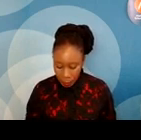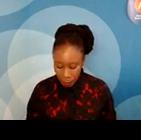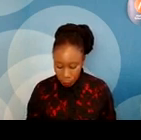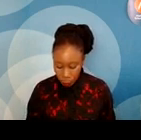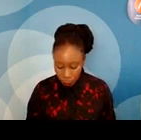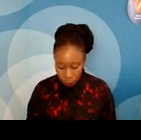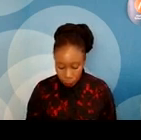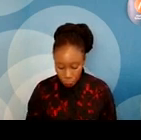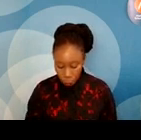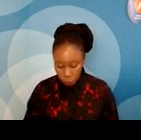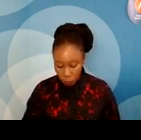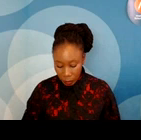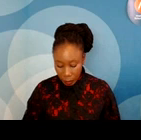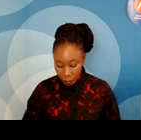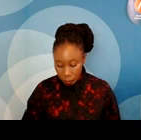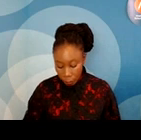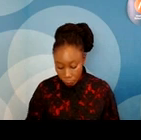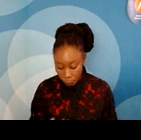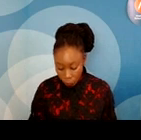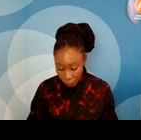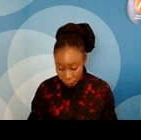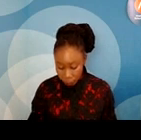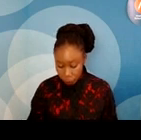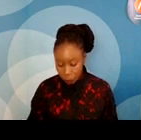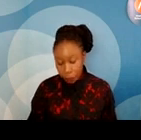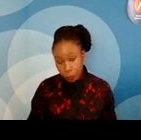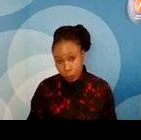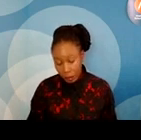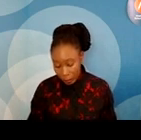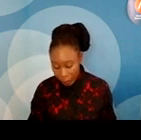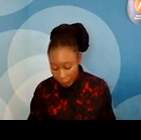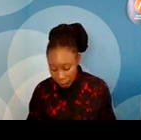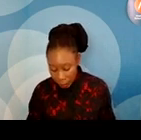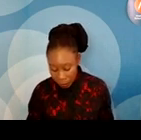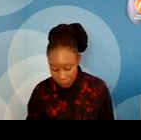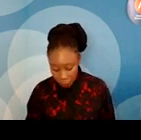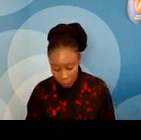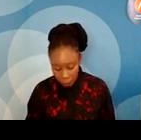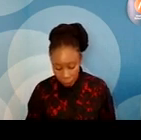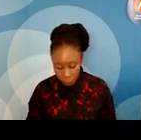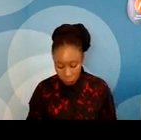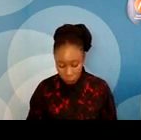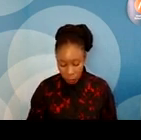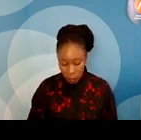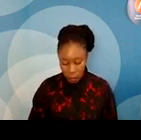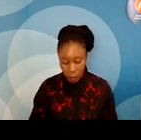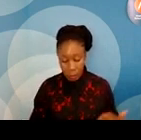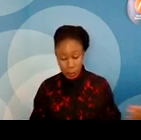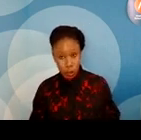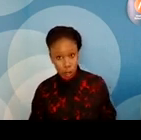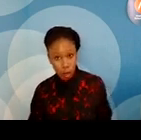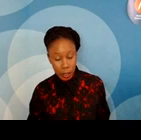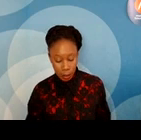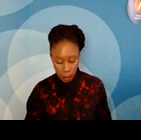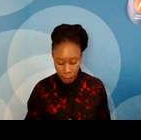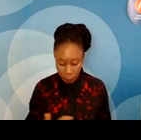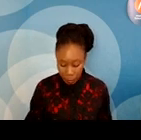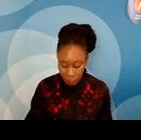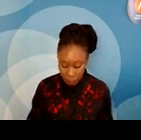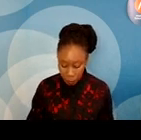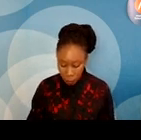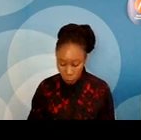Det här är ju något som vi kan lyfta fram. Ett längre arbetsliv innebär ju framförallt att